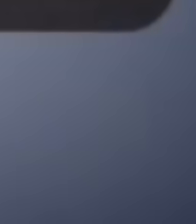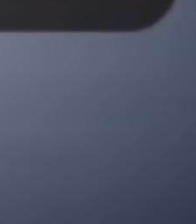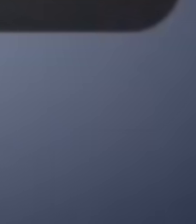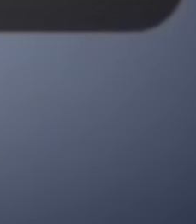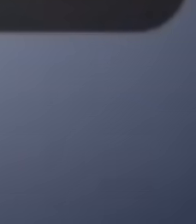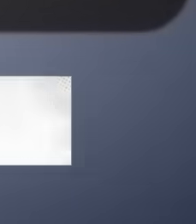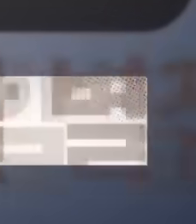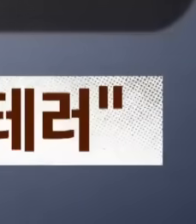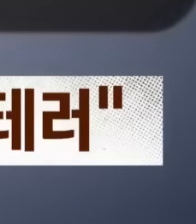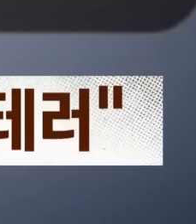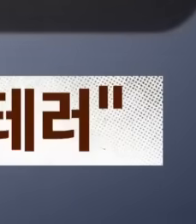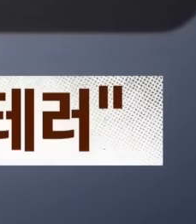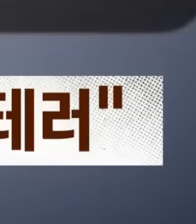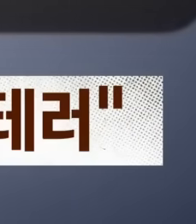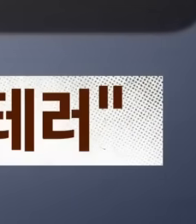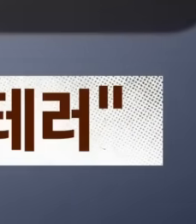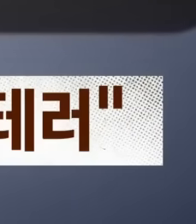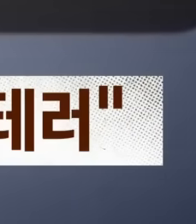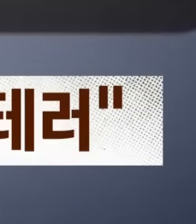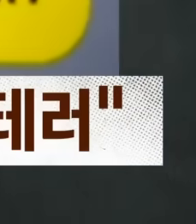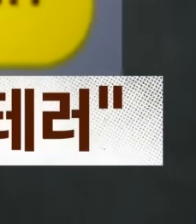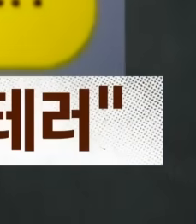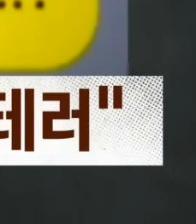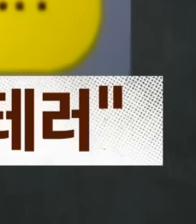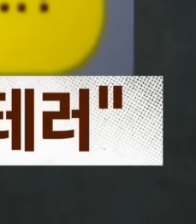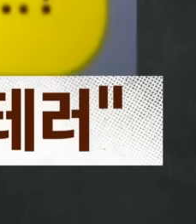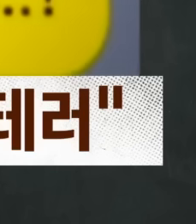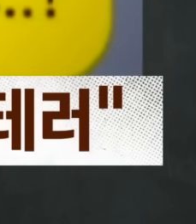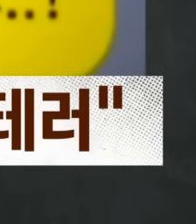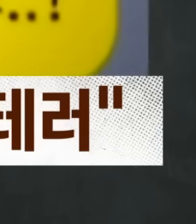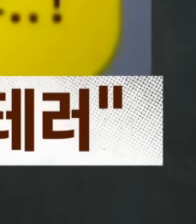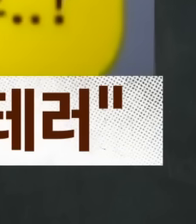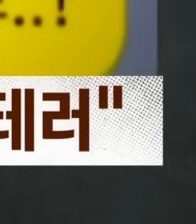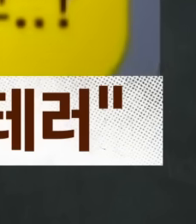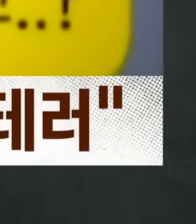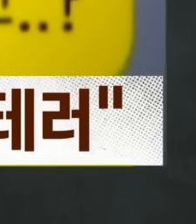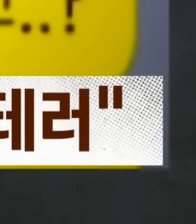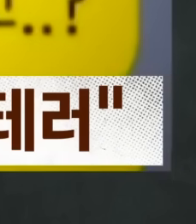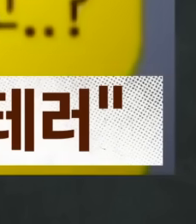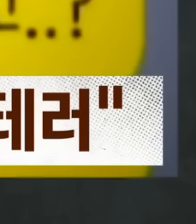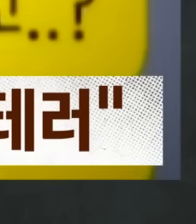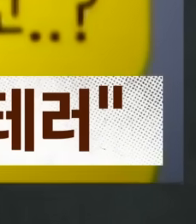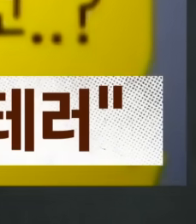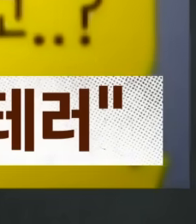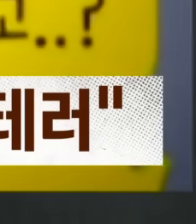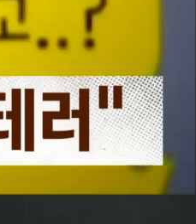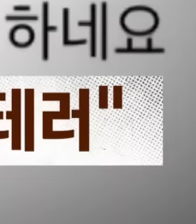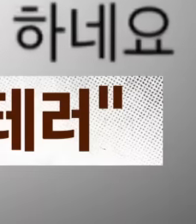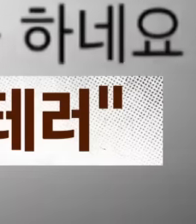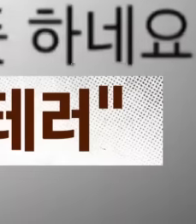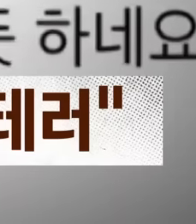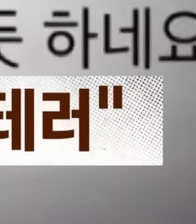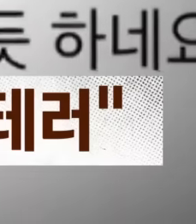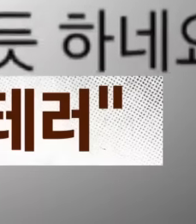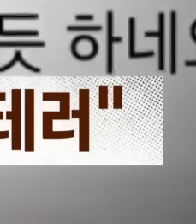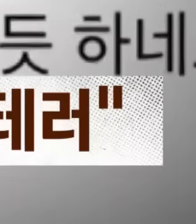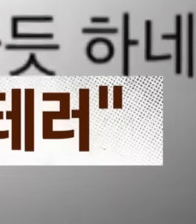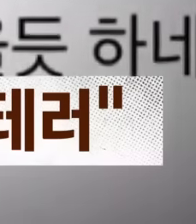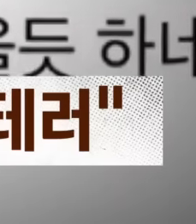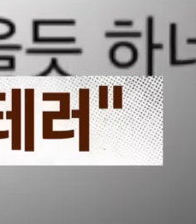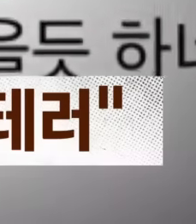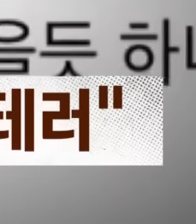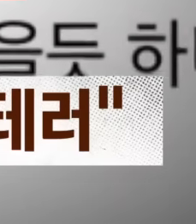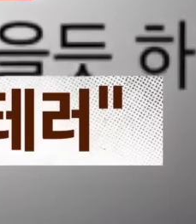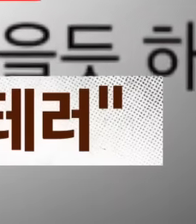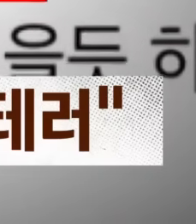무단 결근 후 일을 그만둔 직원의 행동 때문에 분통이 터진다는 사장의 제보가 들어왔습니다. 당일 퇴사 통보를